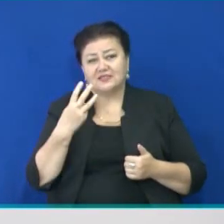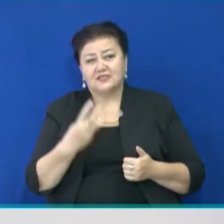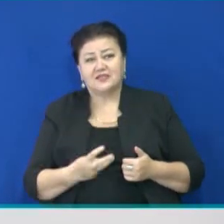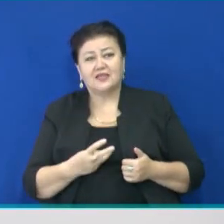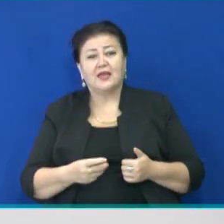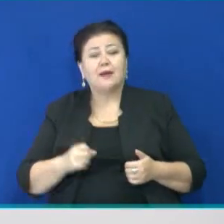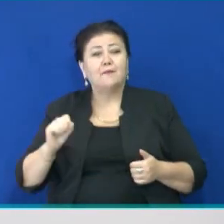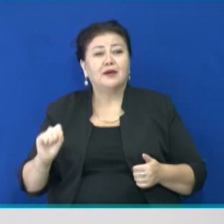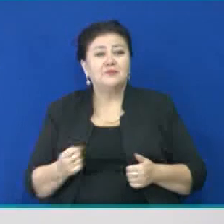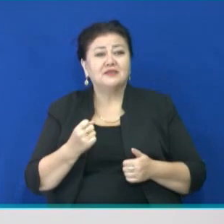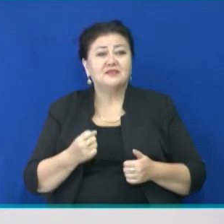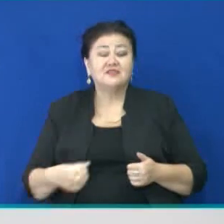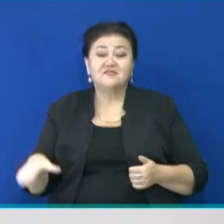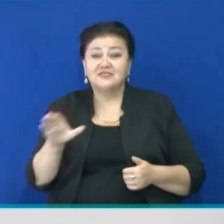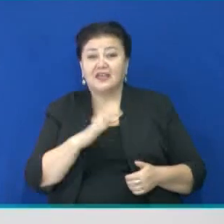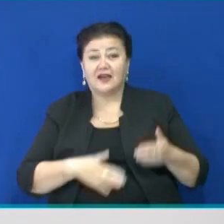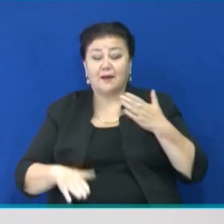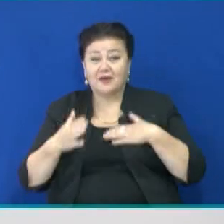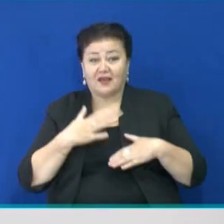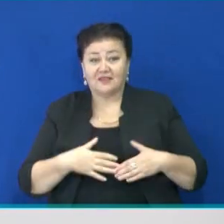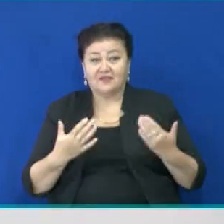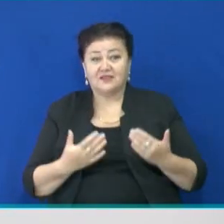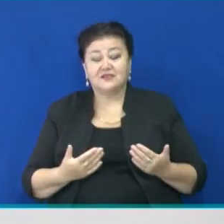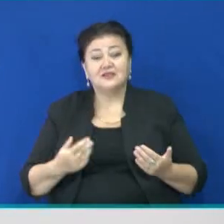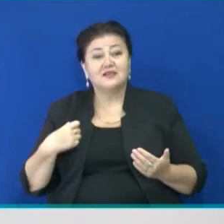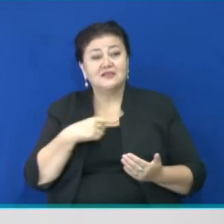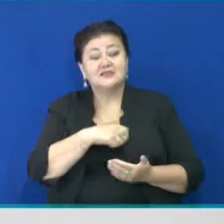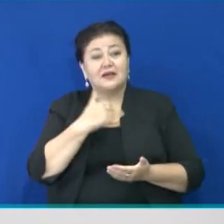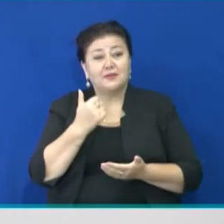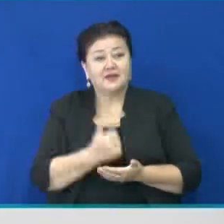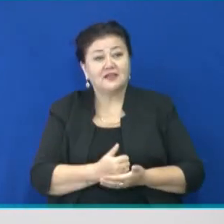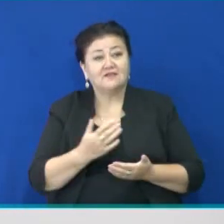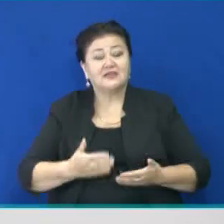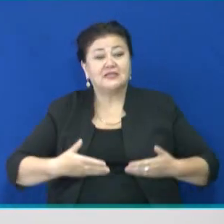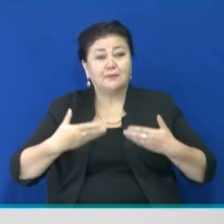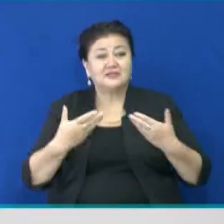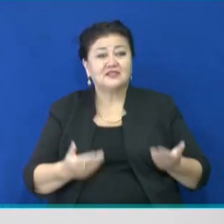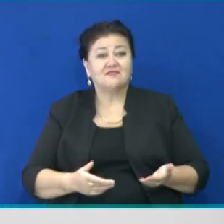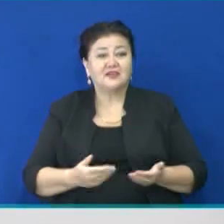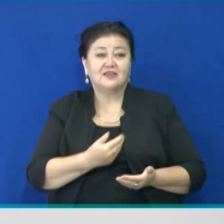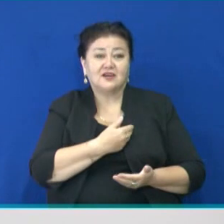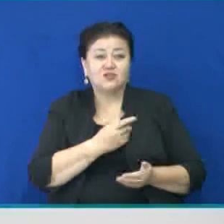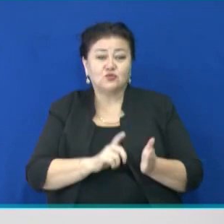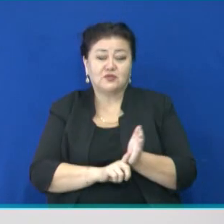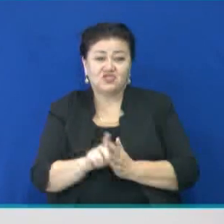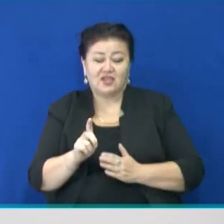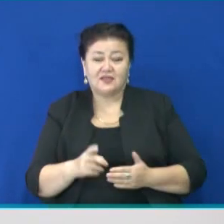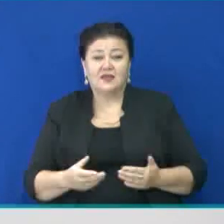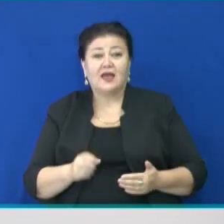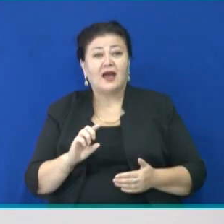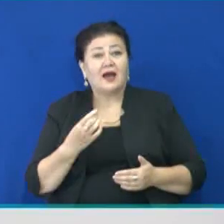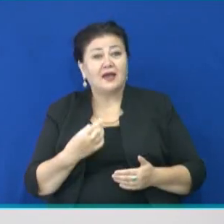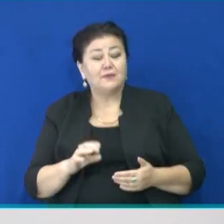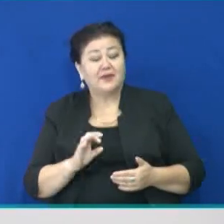бауырымыз жеңіске жетіп бәрімізді қуантты. Ең алдымен осы жеңімпаз ақынымызды құттықтаудан бастағым келіп отыр. Айбек Абай